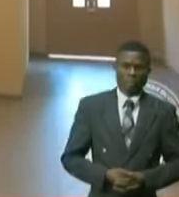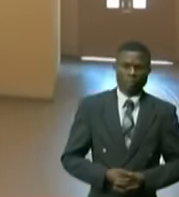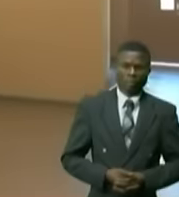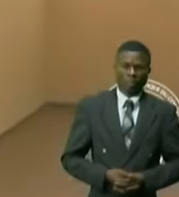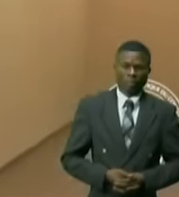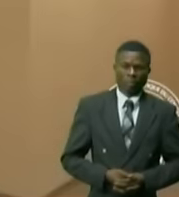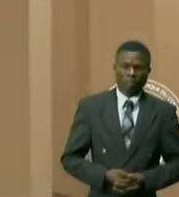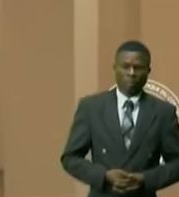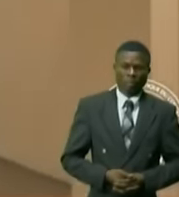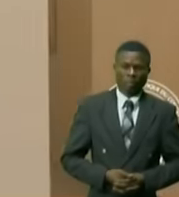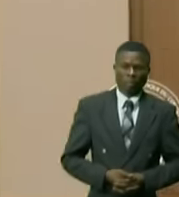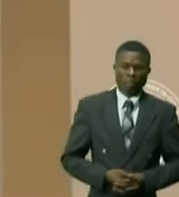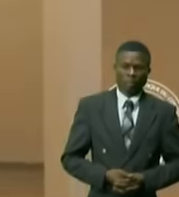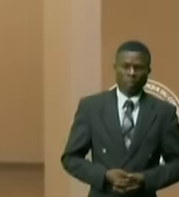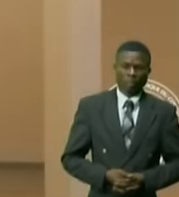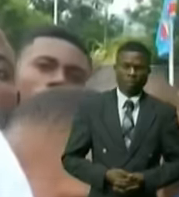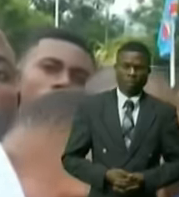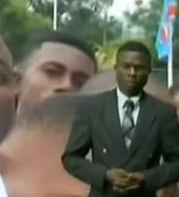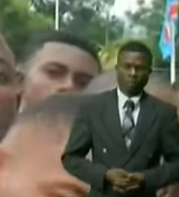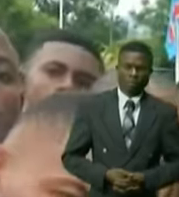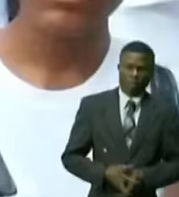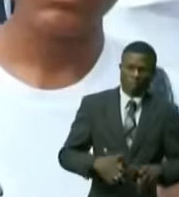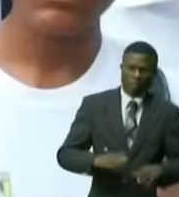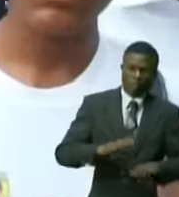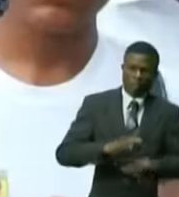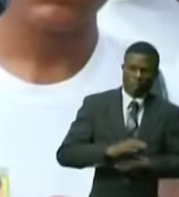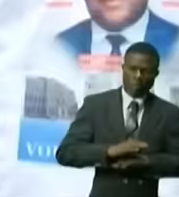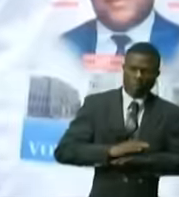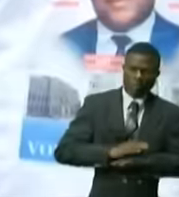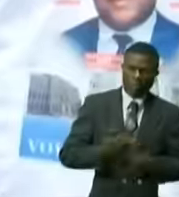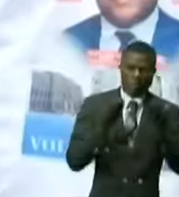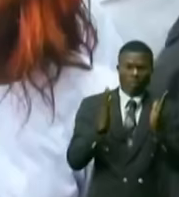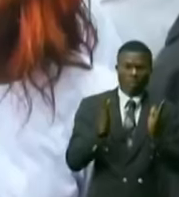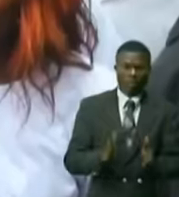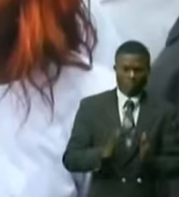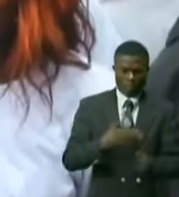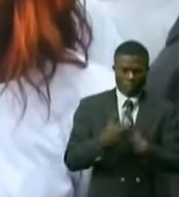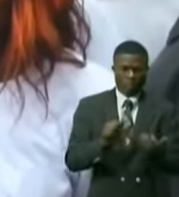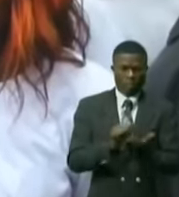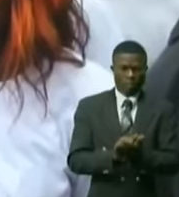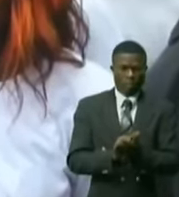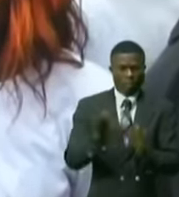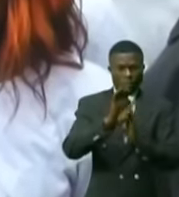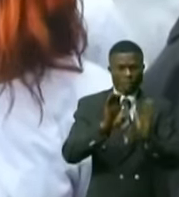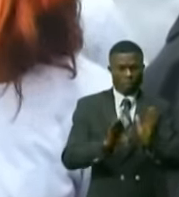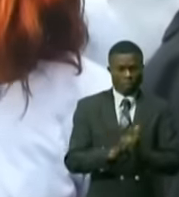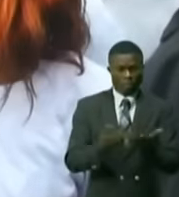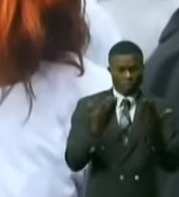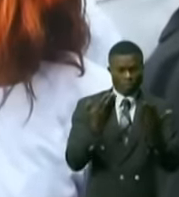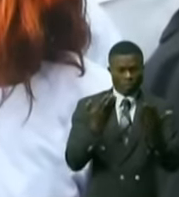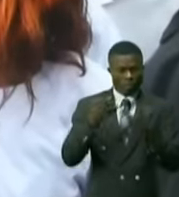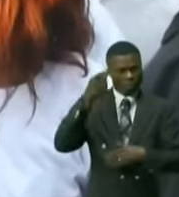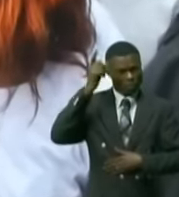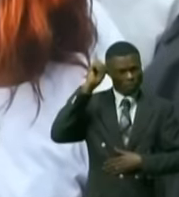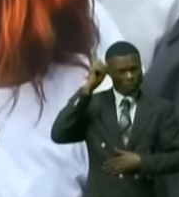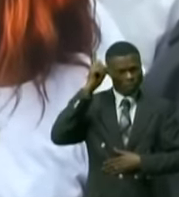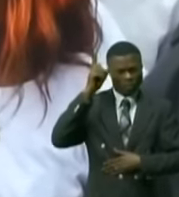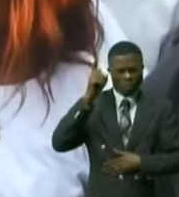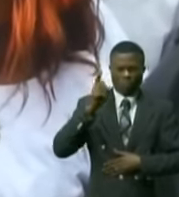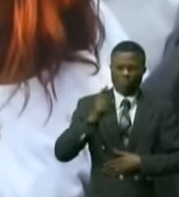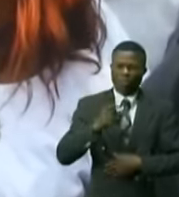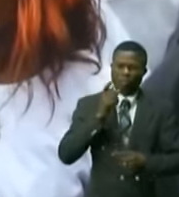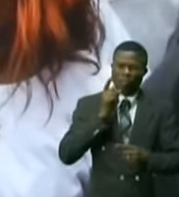La satisfaction des bénéficiaires est à la mesure de l'œuvre réalisée. Les conditions dans lesquelles on étudiait étaient